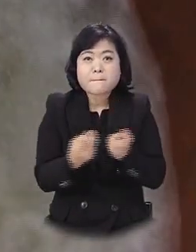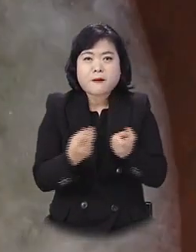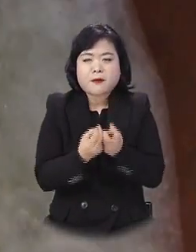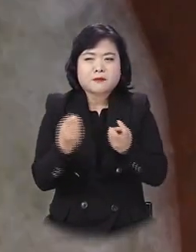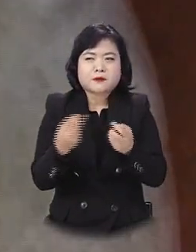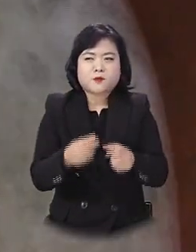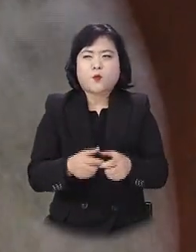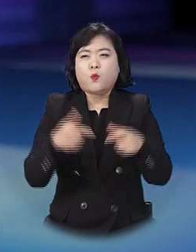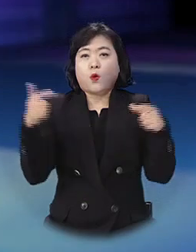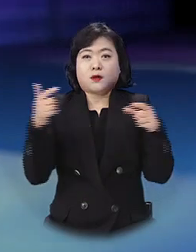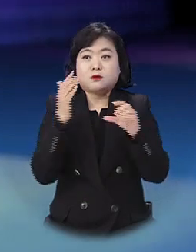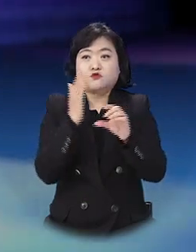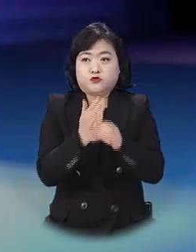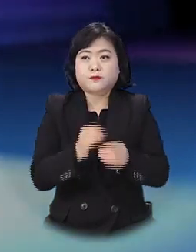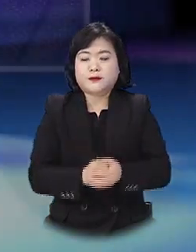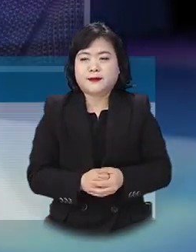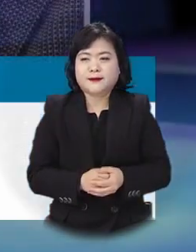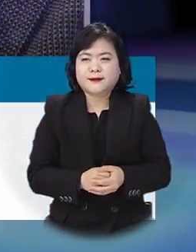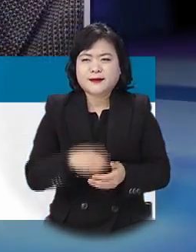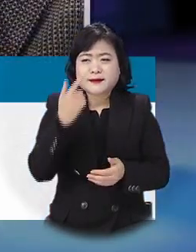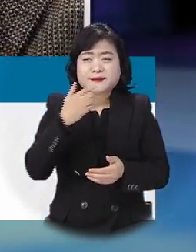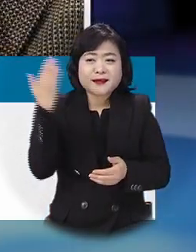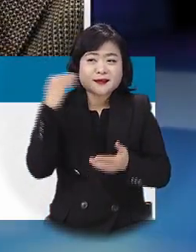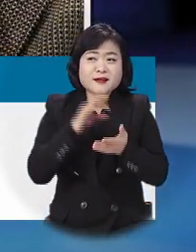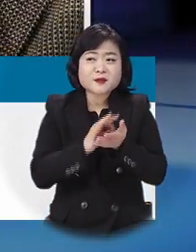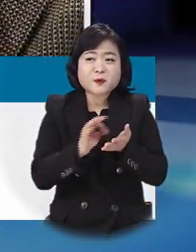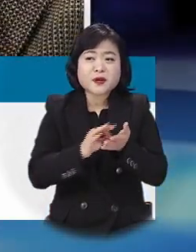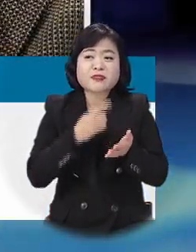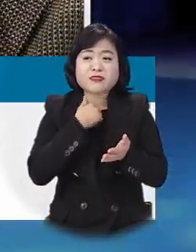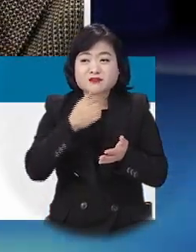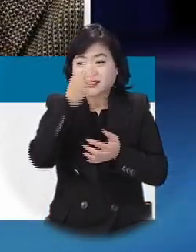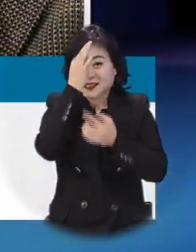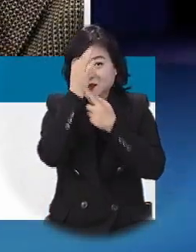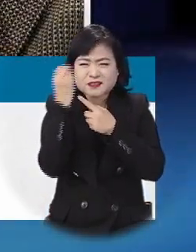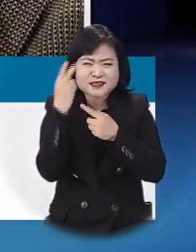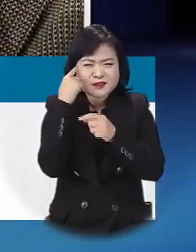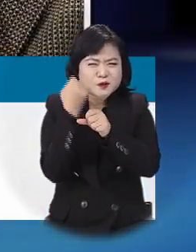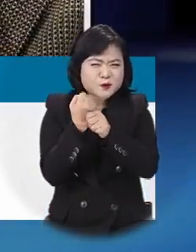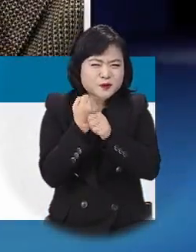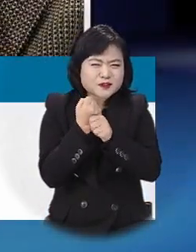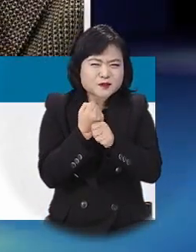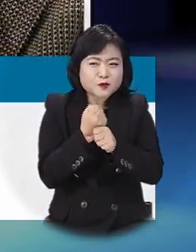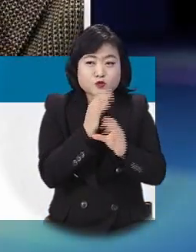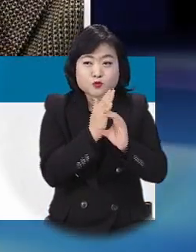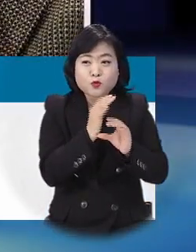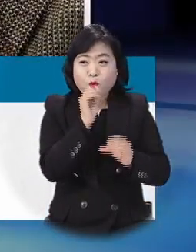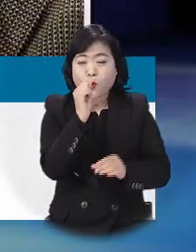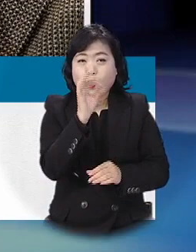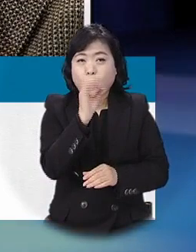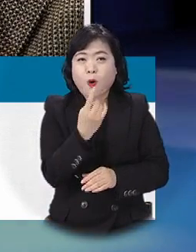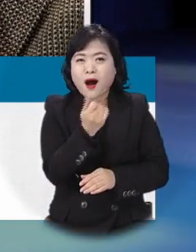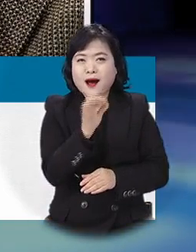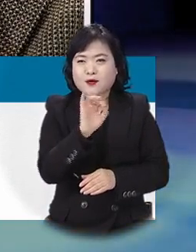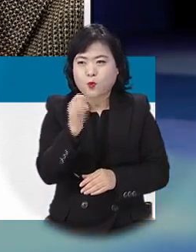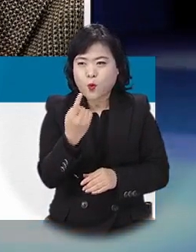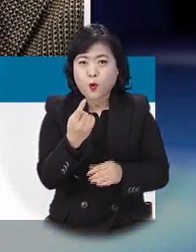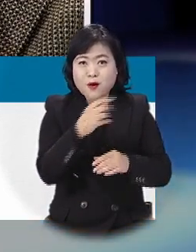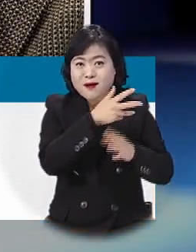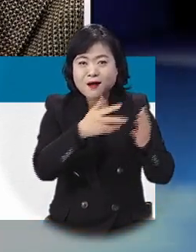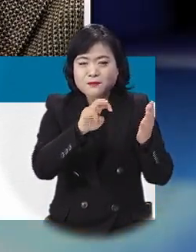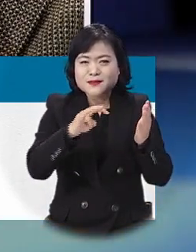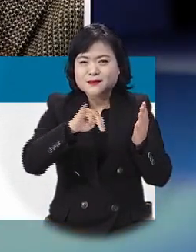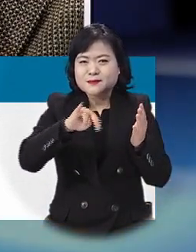확산되고 있습니다 옛날에 쉬 고립된 기술을 다시 연구의 중부에 오아 요가 20패 위쪽에서